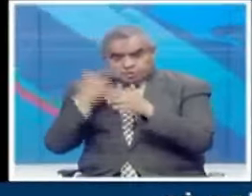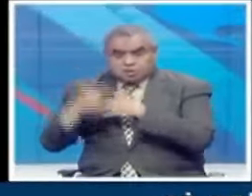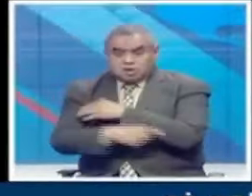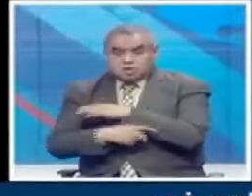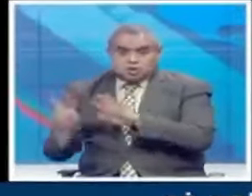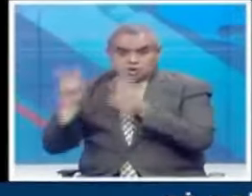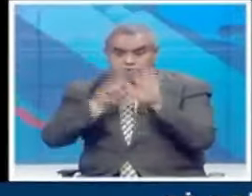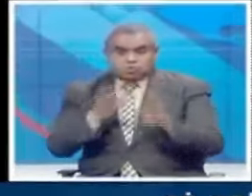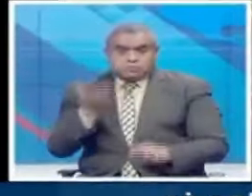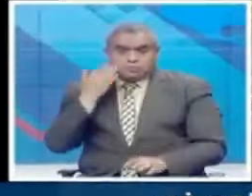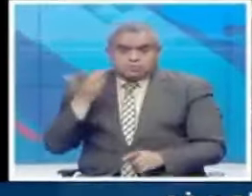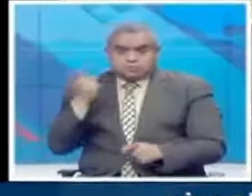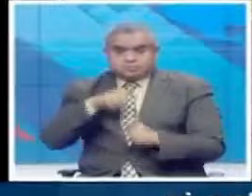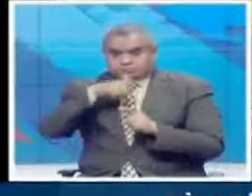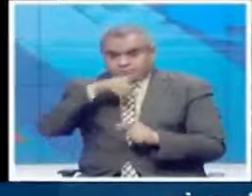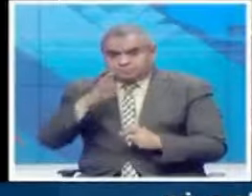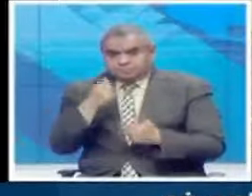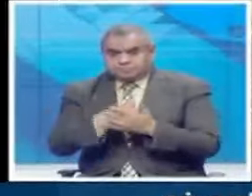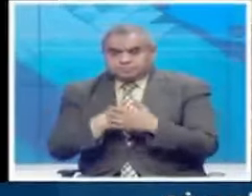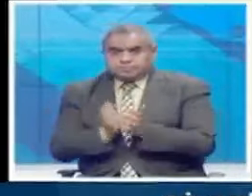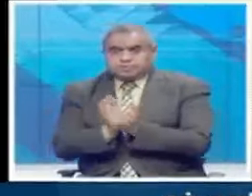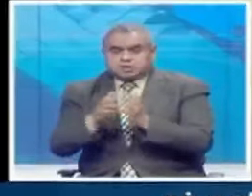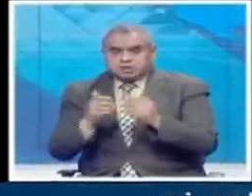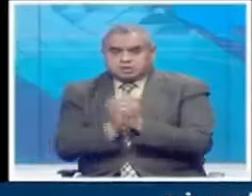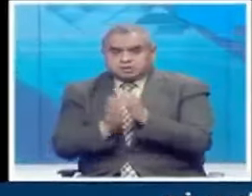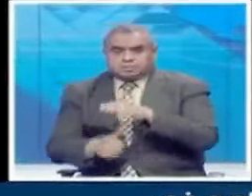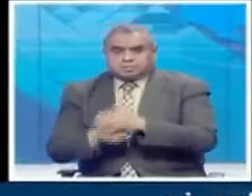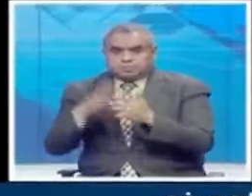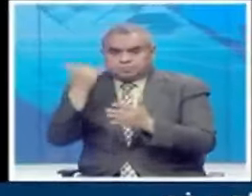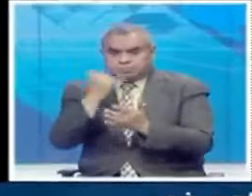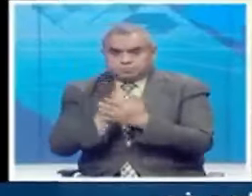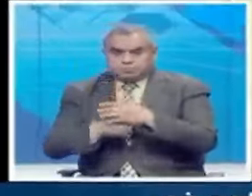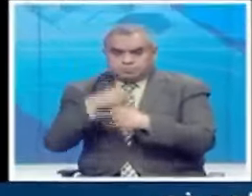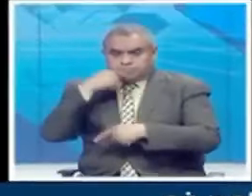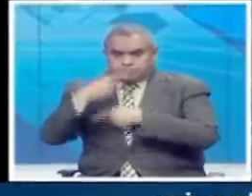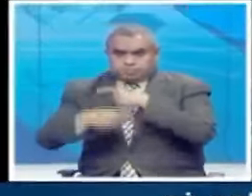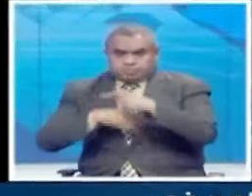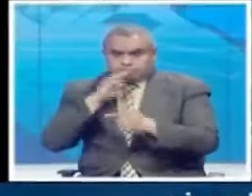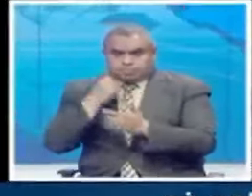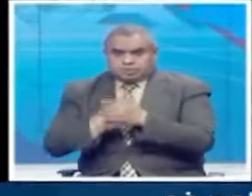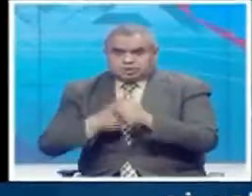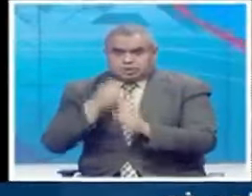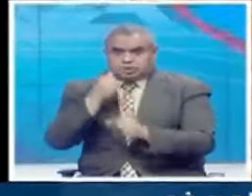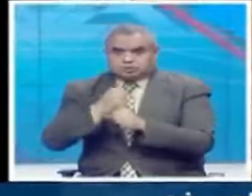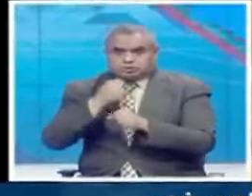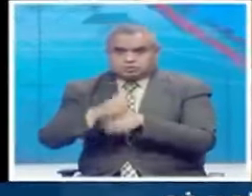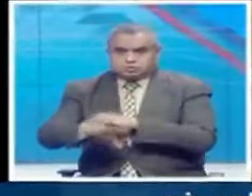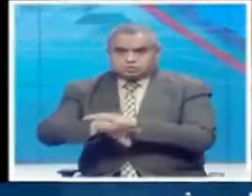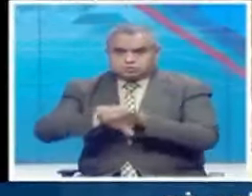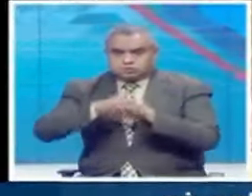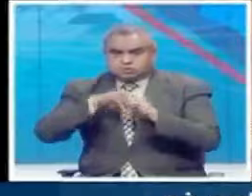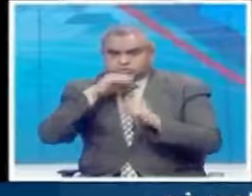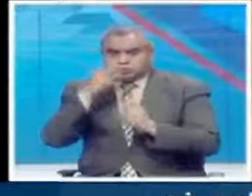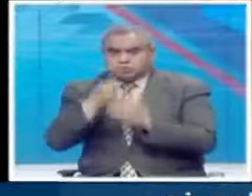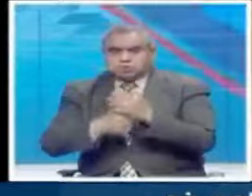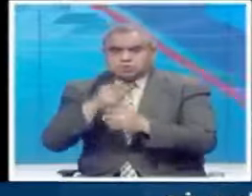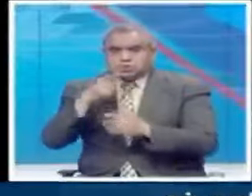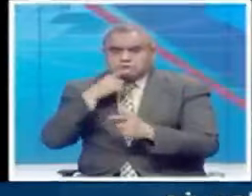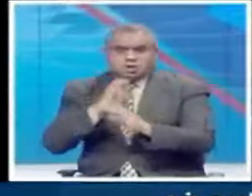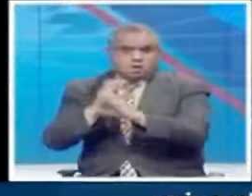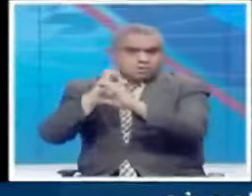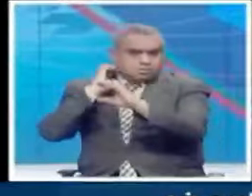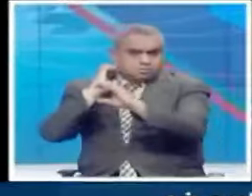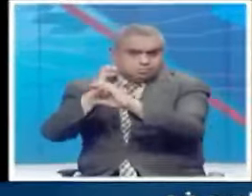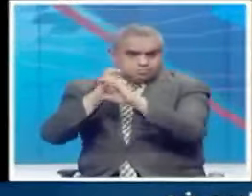الماضي. كما تمكن عناصر المقاومة من دك حشود عسكرية إسرائيلية بقذائف الهاون